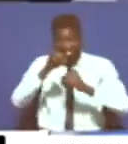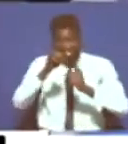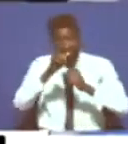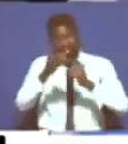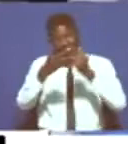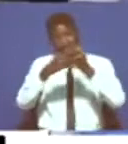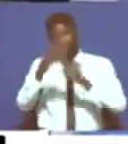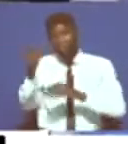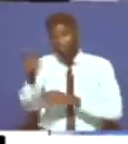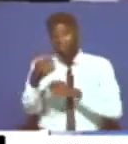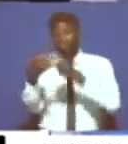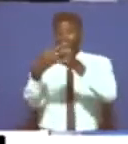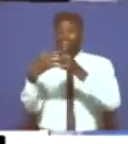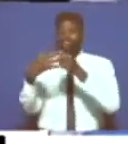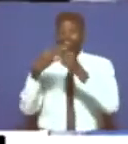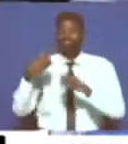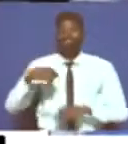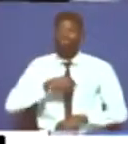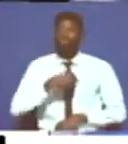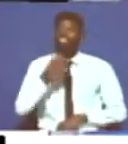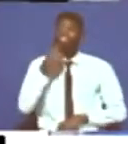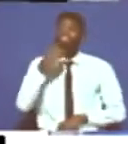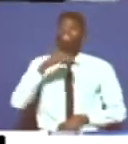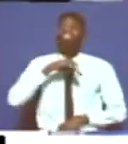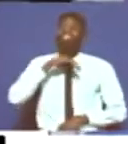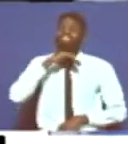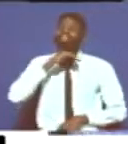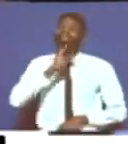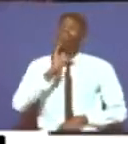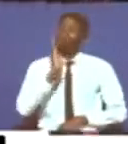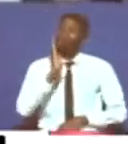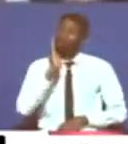wa 8 tuseme baba atakuwa ndani kabisa.